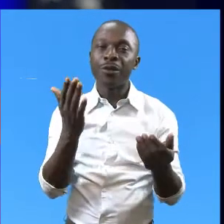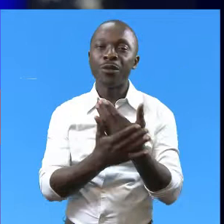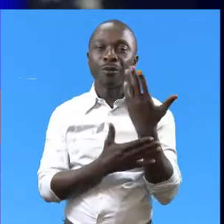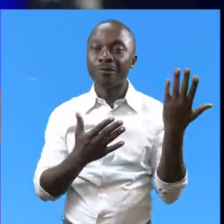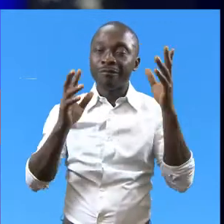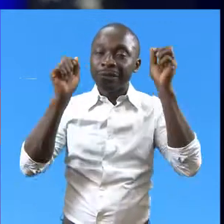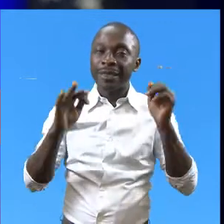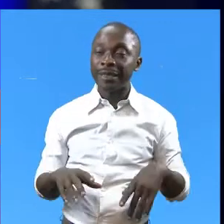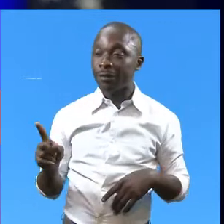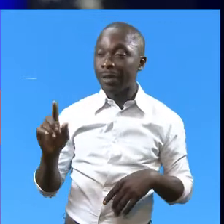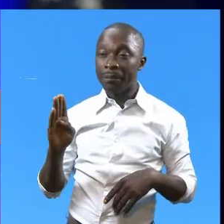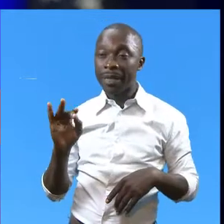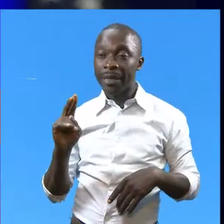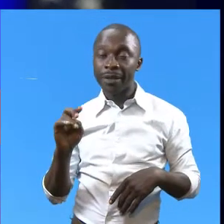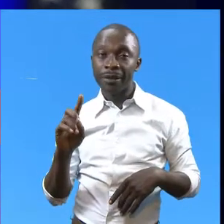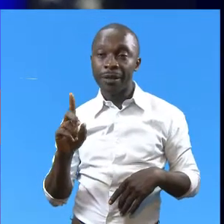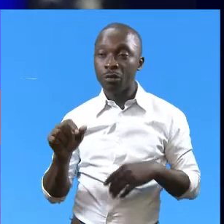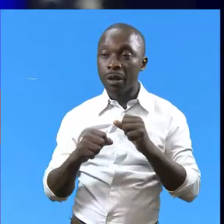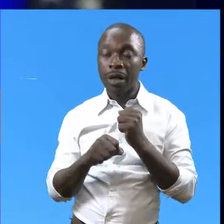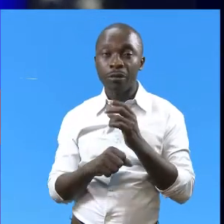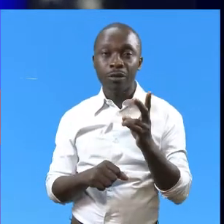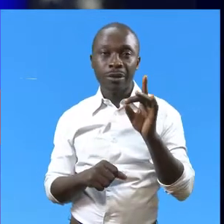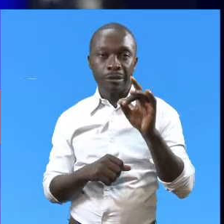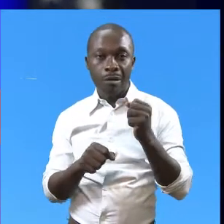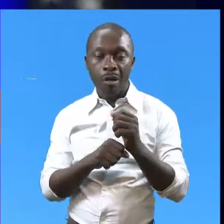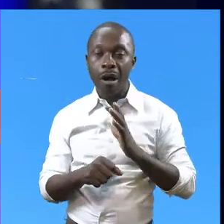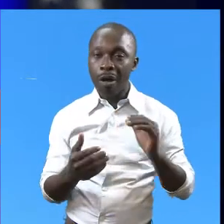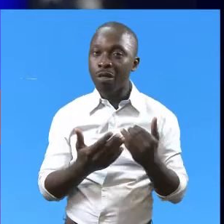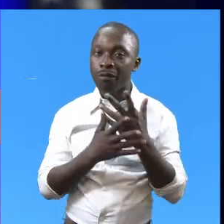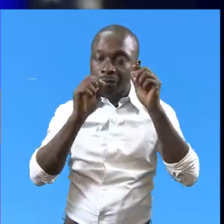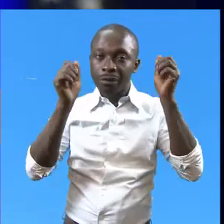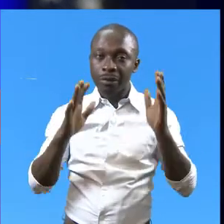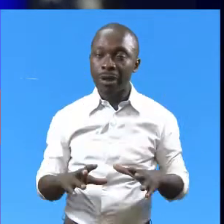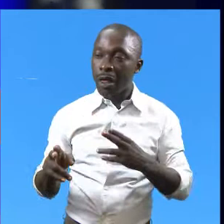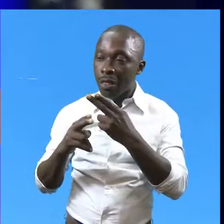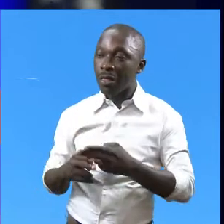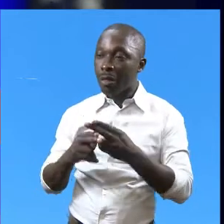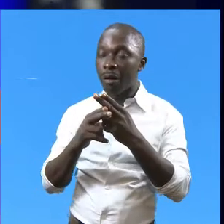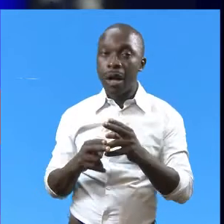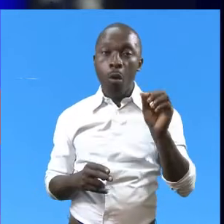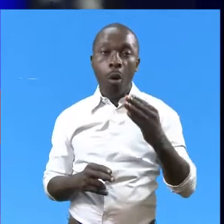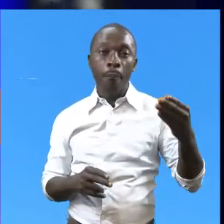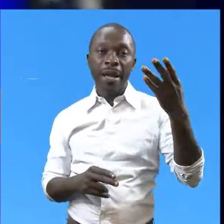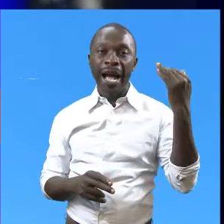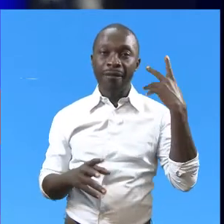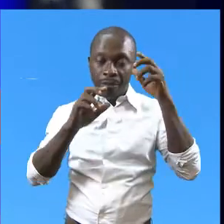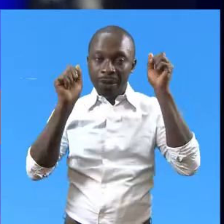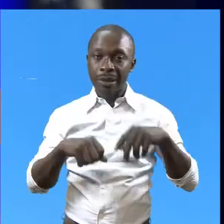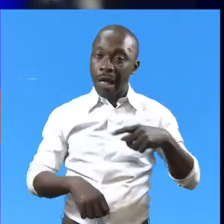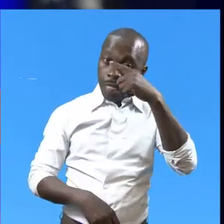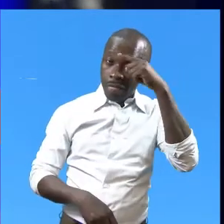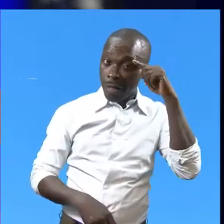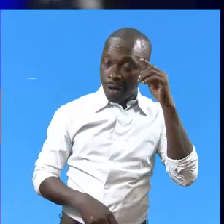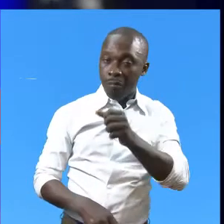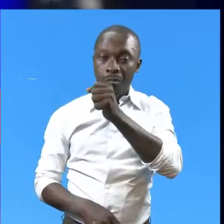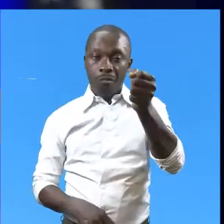7 novembre dernier, à 78 ans. Le lion de l'histoire américaine, comme l'appelle amicalement Barack Obama, vient